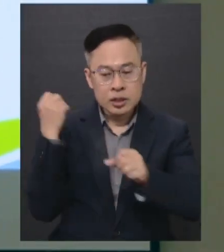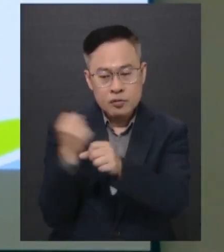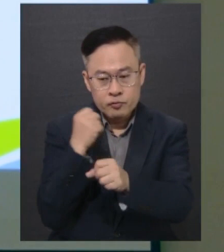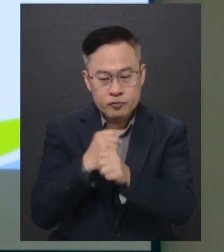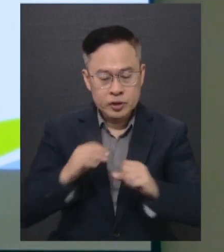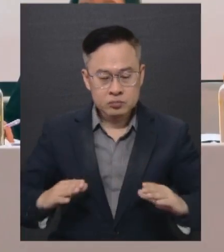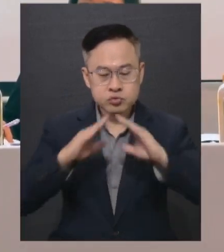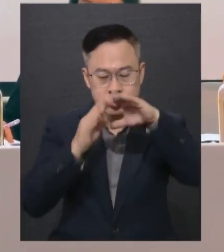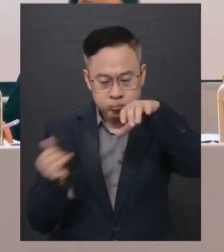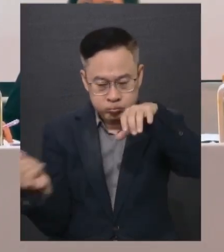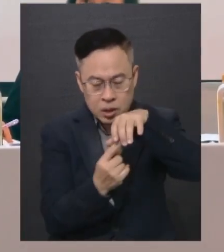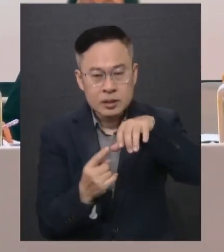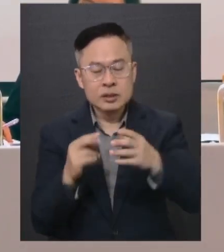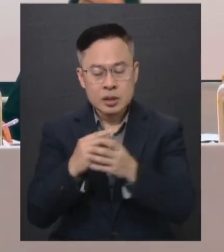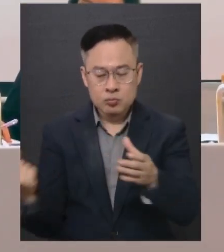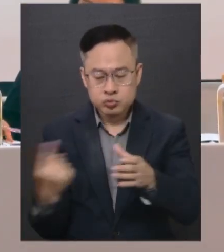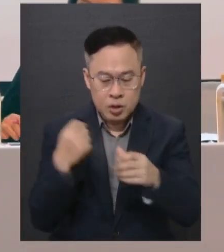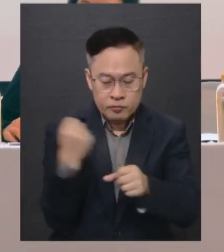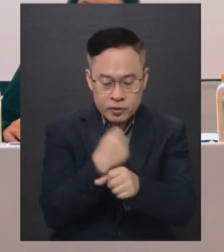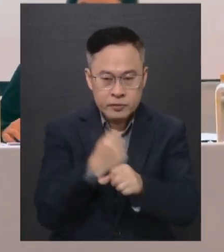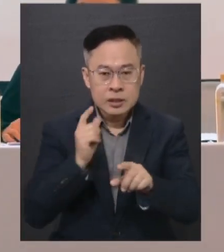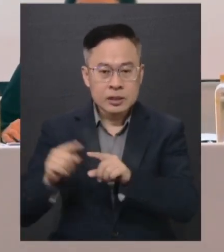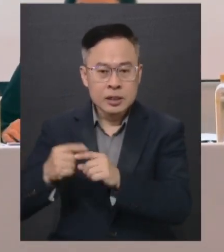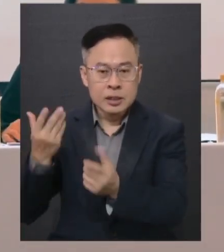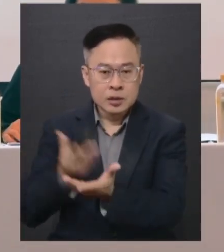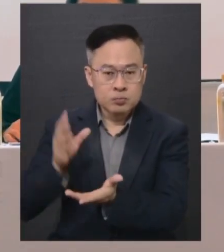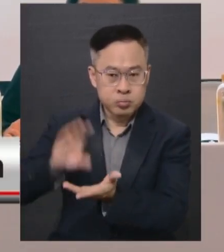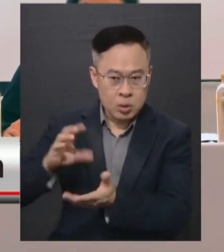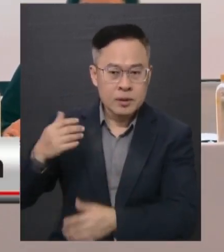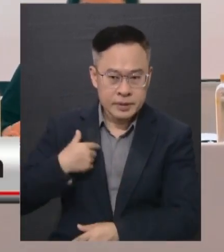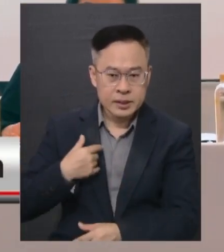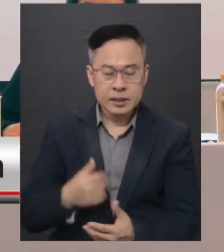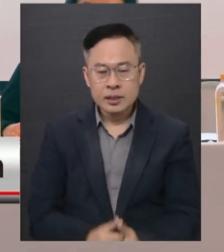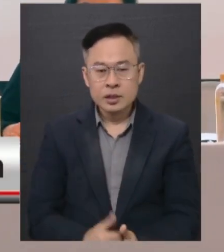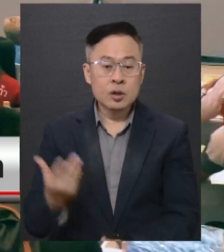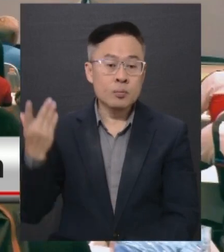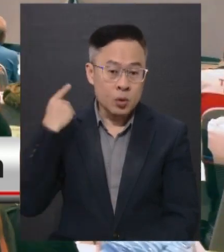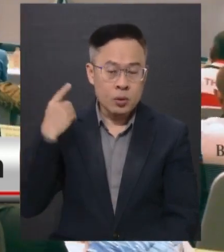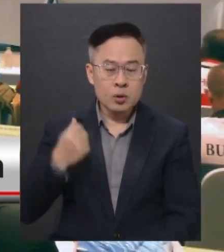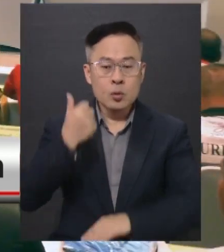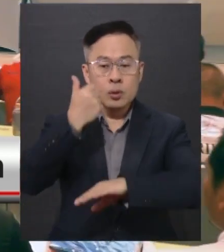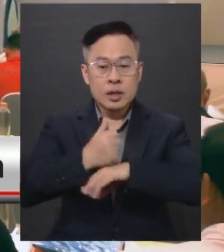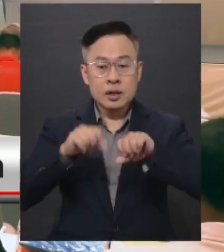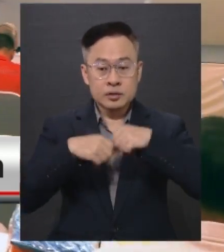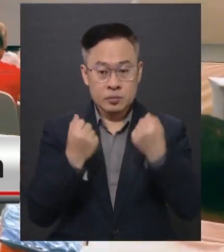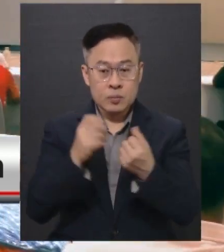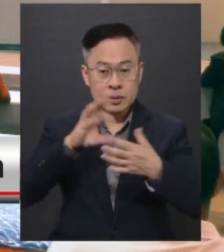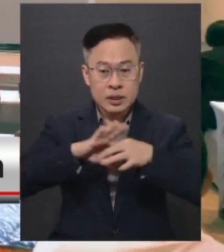นายวิสุทธ์ตั้งวาริธรค่ะนายกสมาคมกีฬามวยปล้ำแห่งประเทศไทยเป็นประธานในการประชุมใหญ่สามัญประ